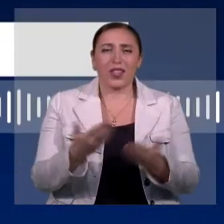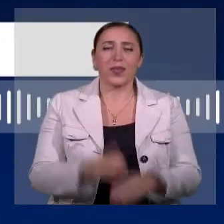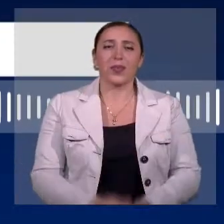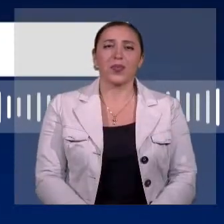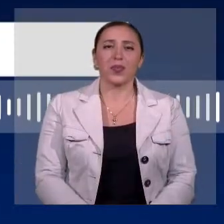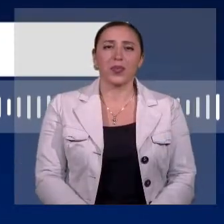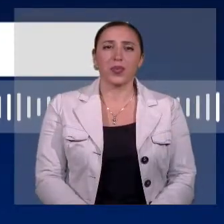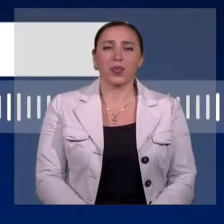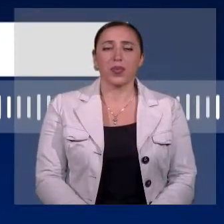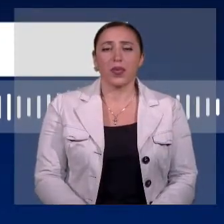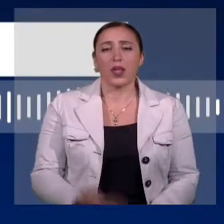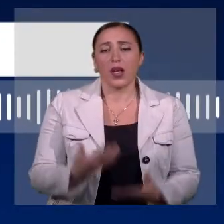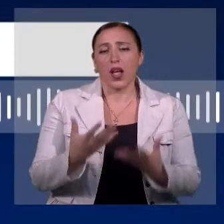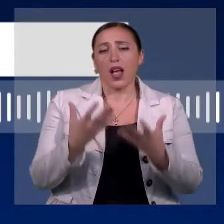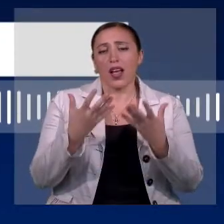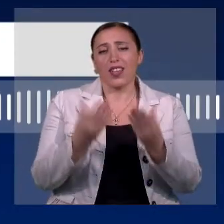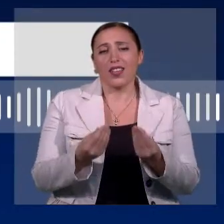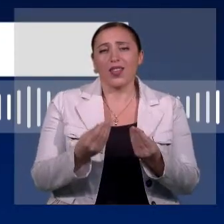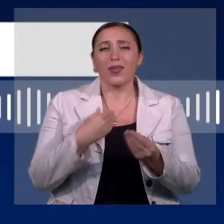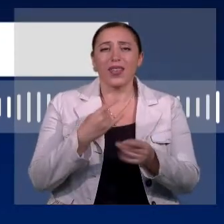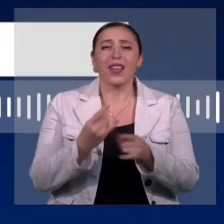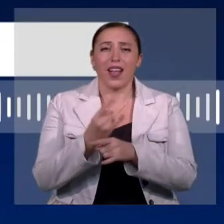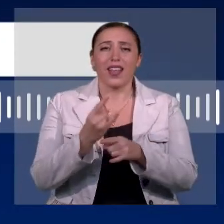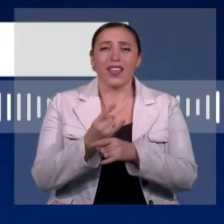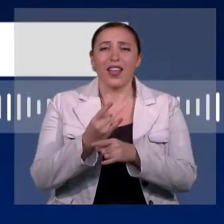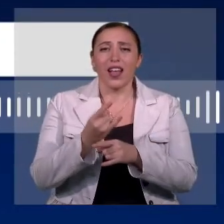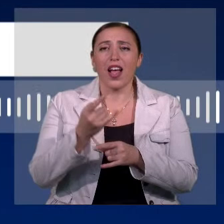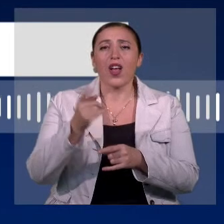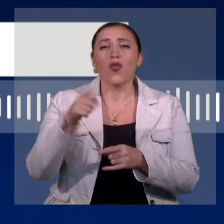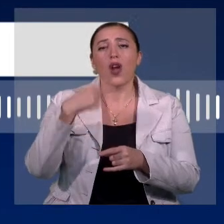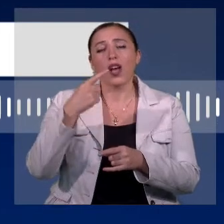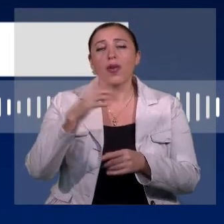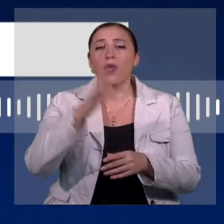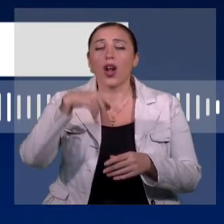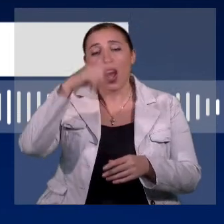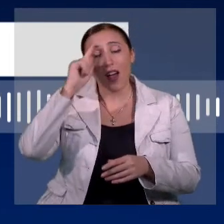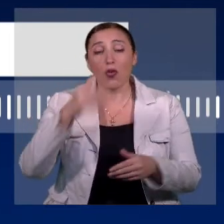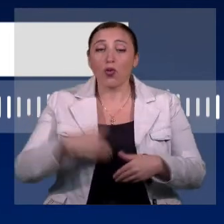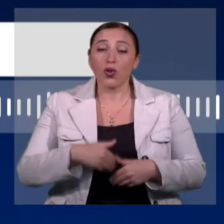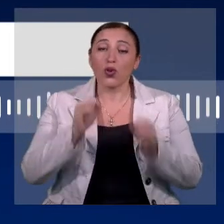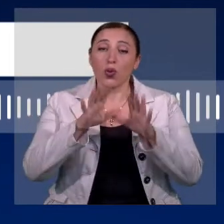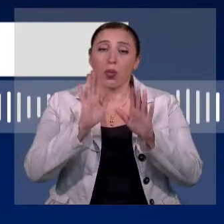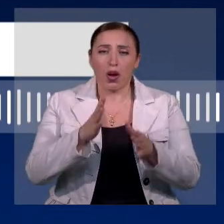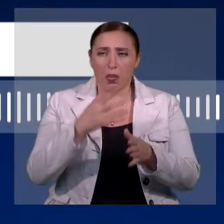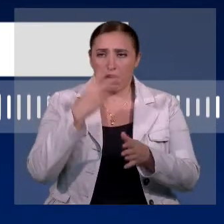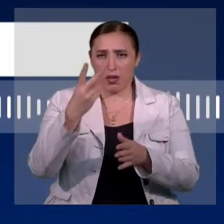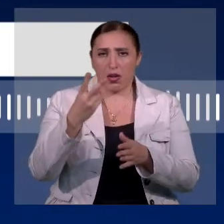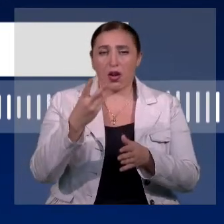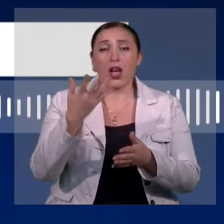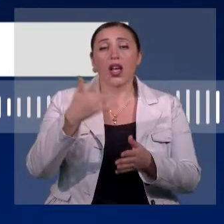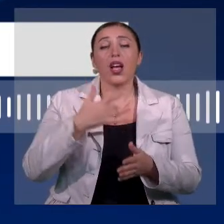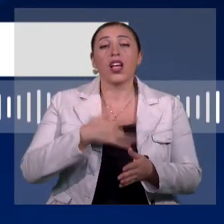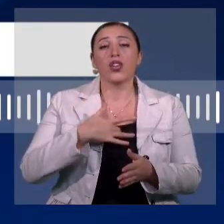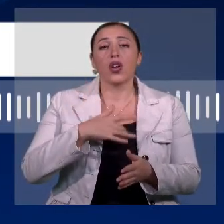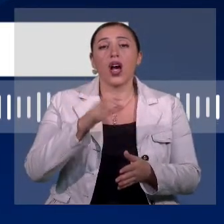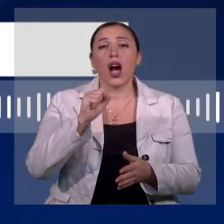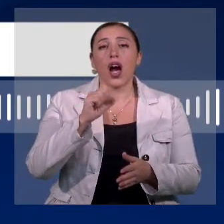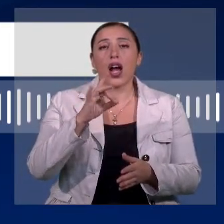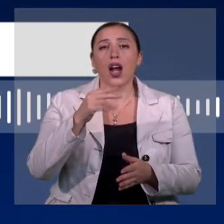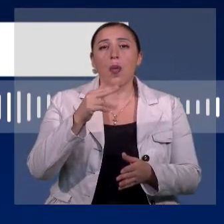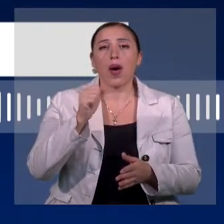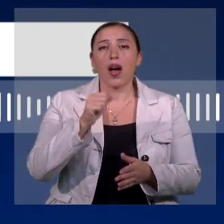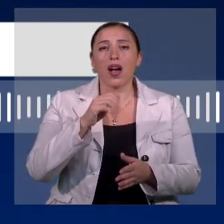այլ իրականություն, չեն սովածացել դեռ։ Ջերմուկից Արթայի կիրճով, եթե Բարսելոնաս վերև քաղաքից դուրս գաս, հենց Արթայի